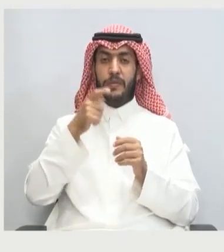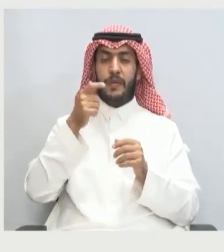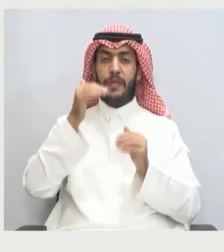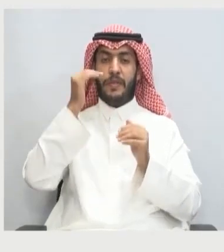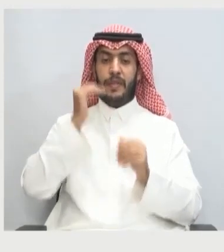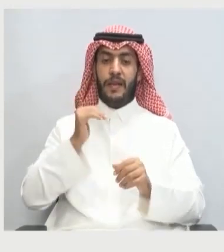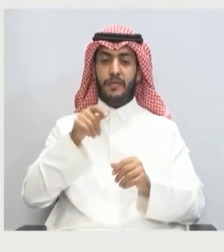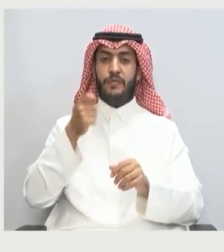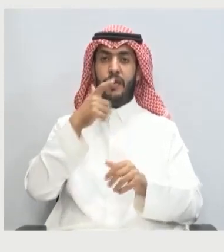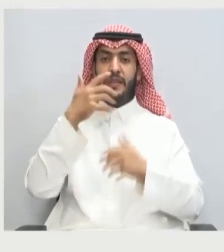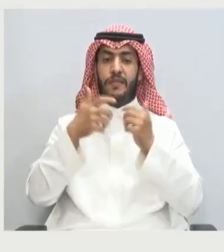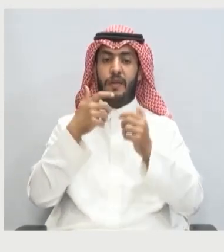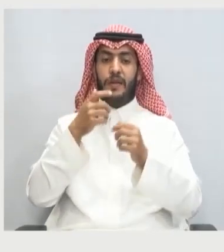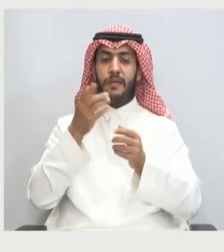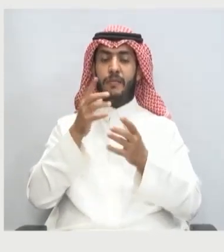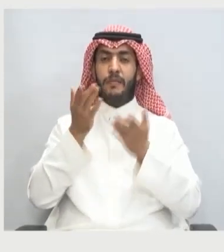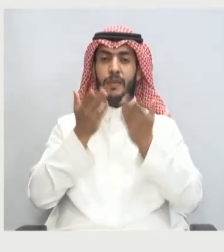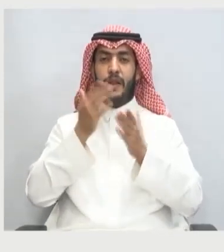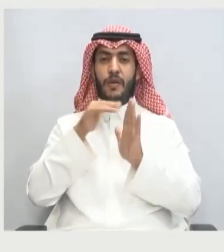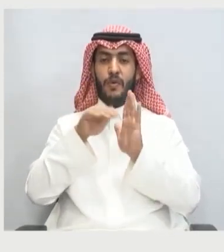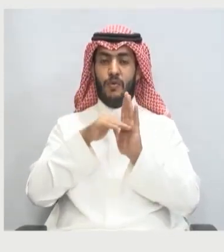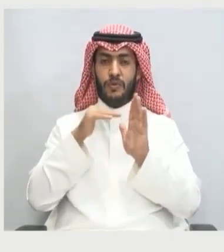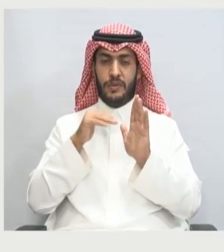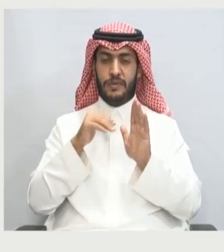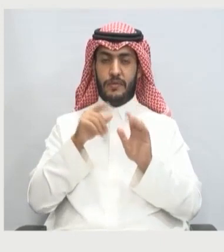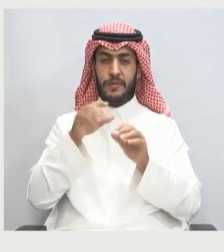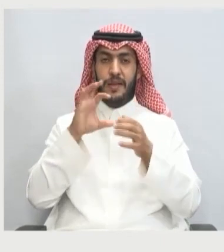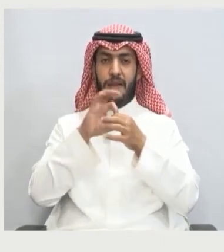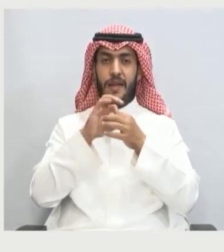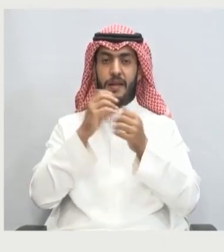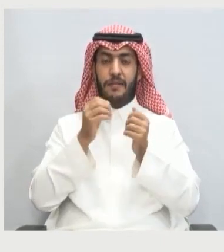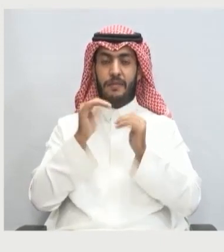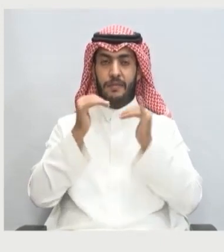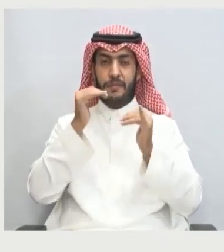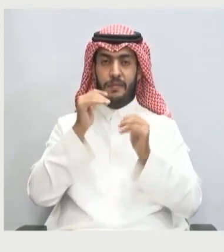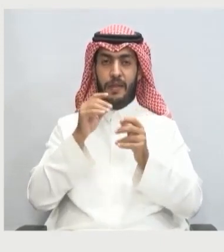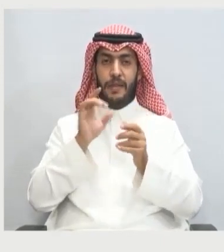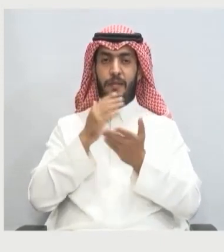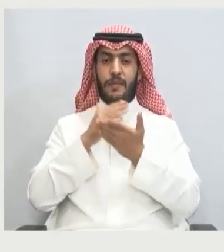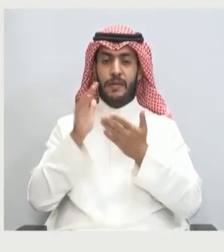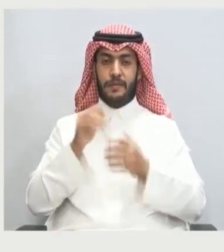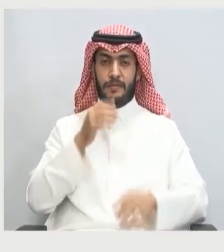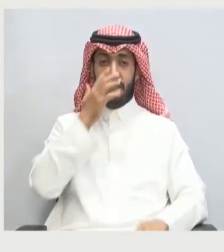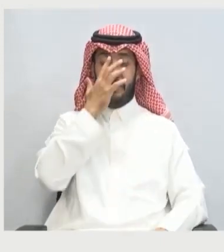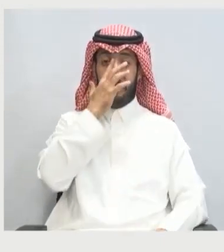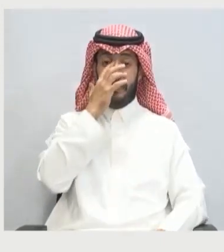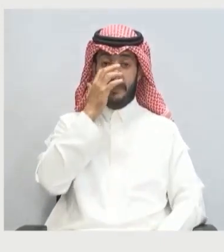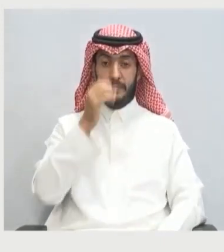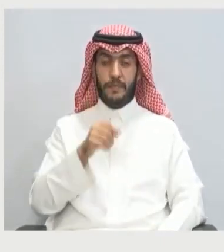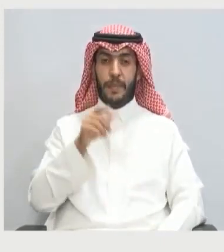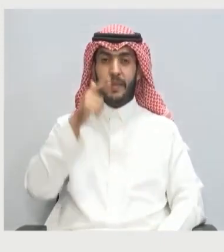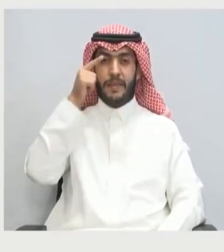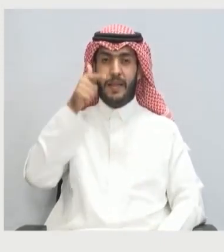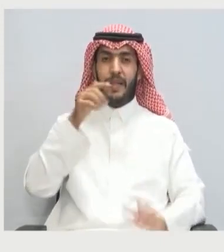ستنخفض سرعه التفاعل ايضا بمقدار النصف ف العلاقه بينهم علاقه طرديه